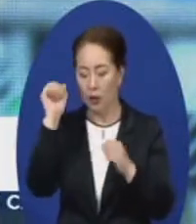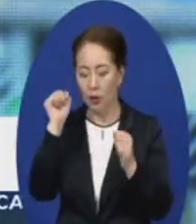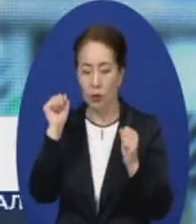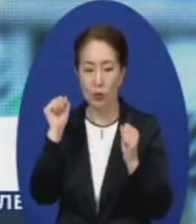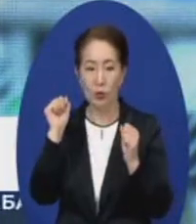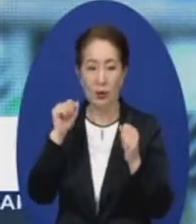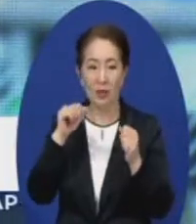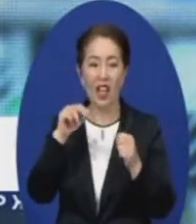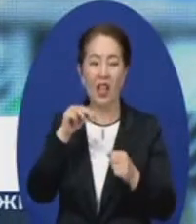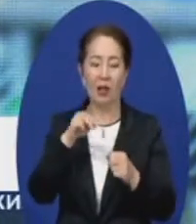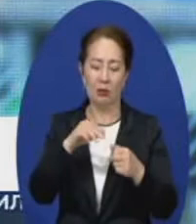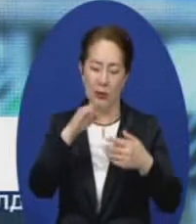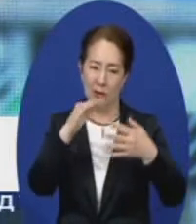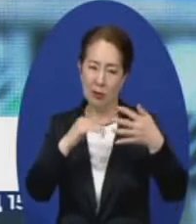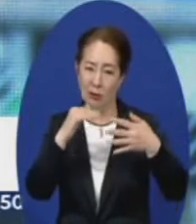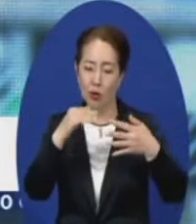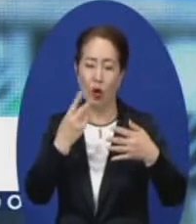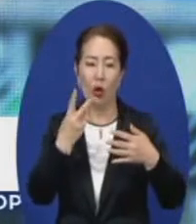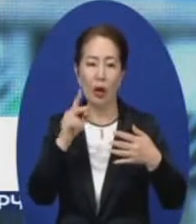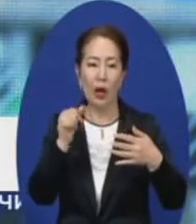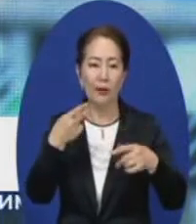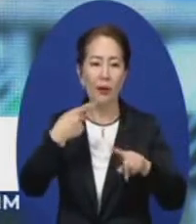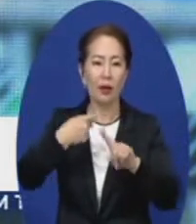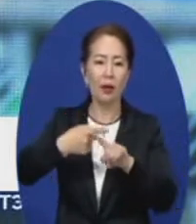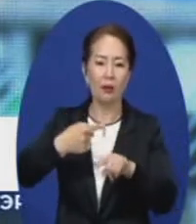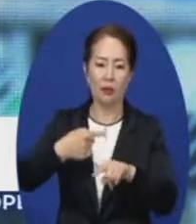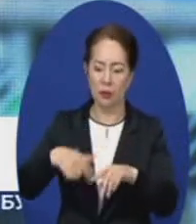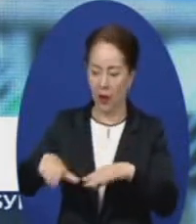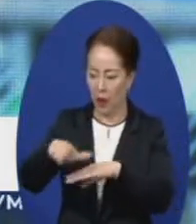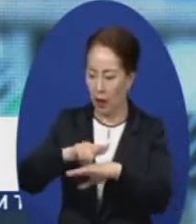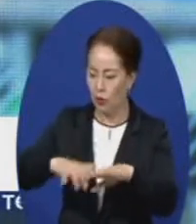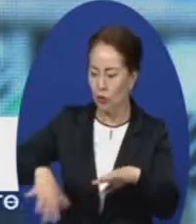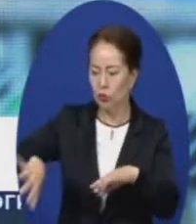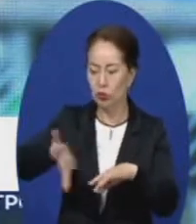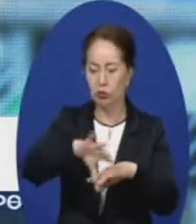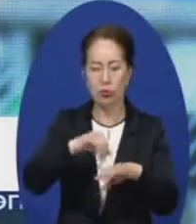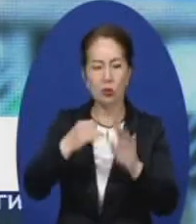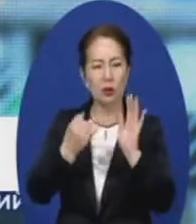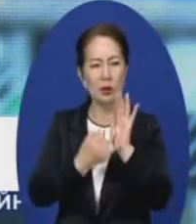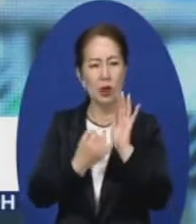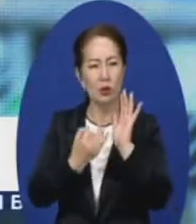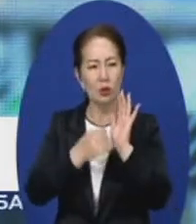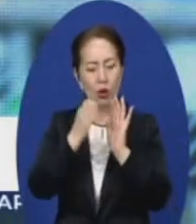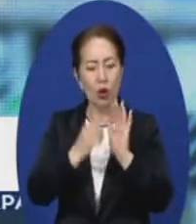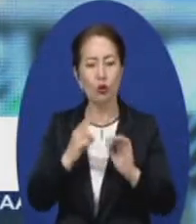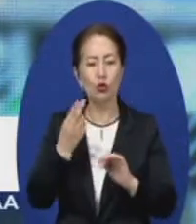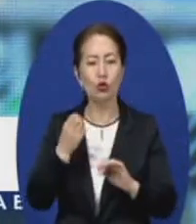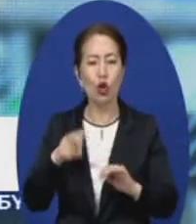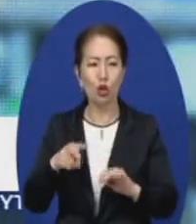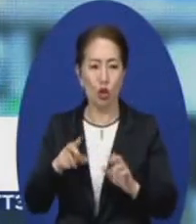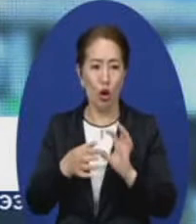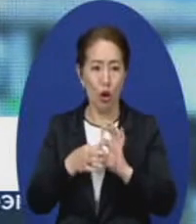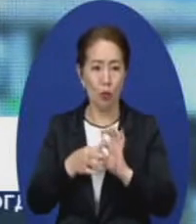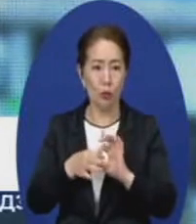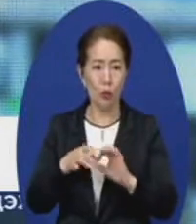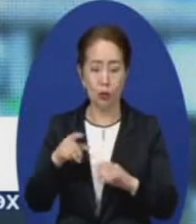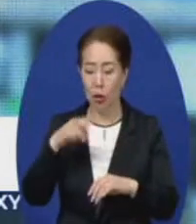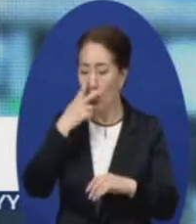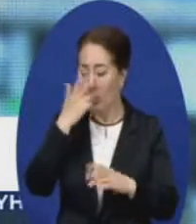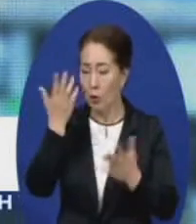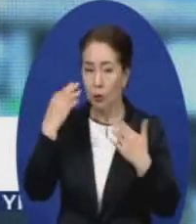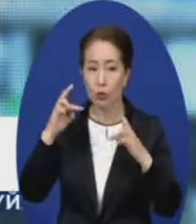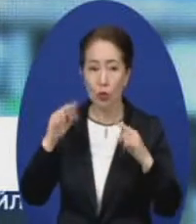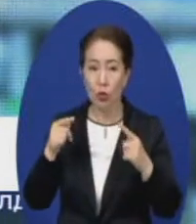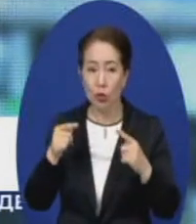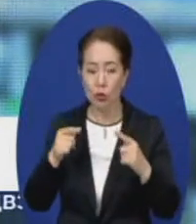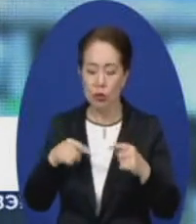сүүлийн 80 жилийн байдлаар 2.5 хэмээр нэмэгдэж, нийт газар нутгийн 76% нь цөлжсөнтэй холбоотой юм. Хэрэв уран